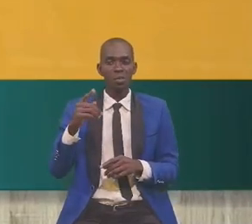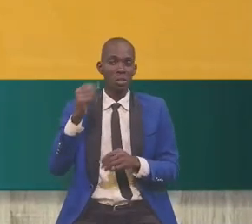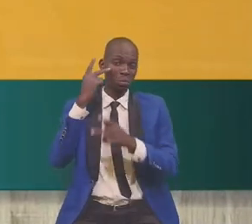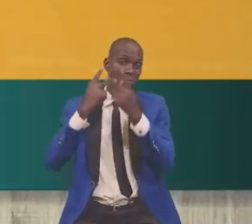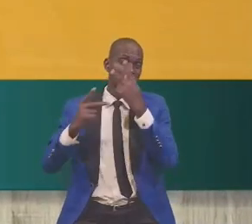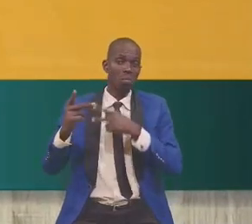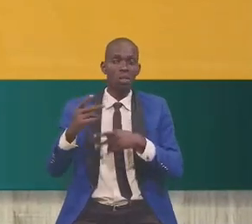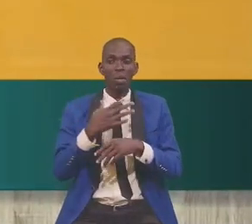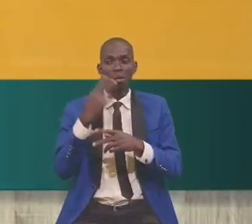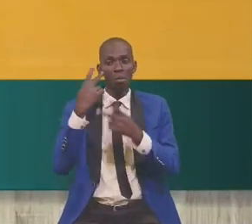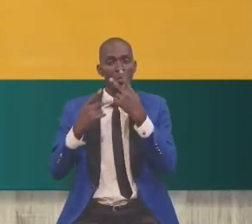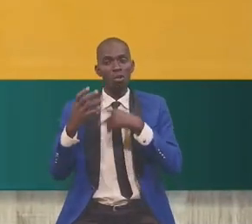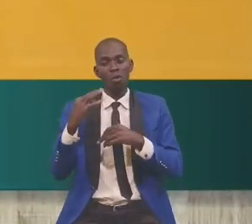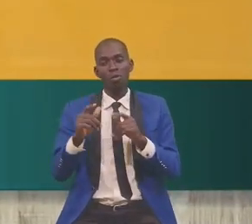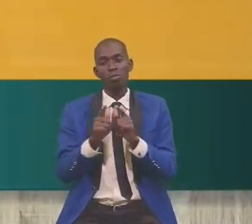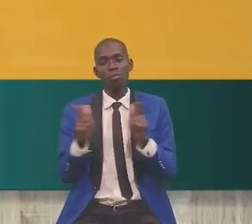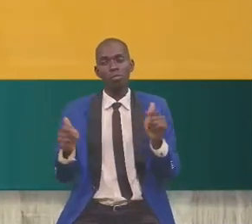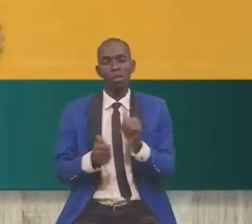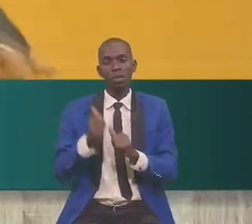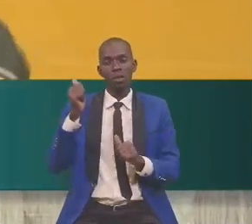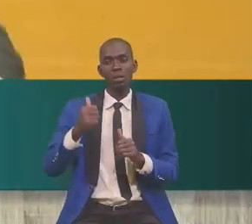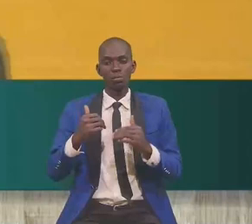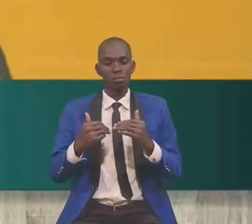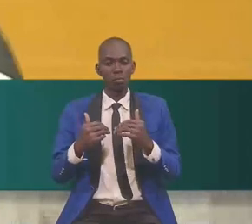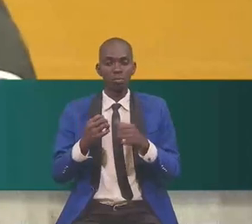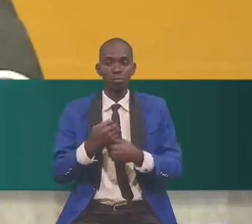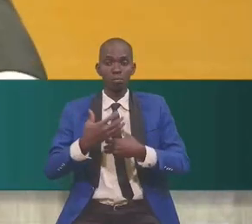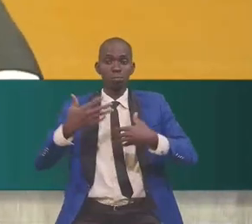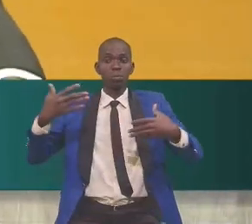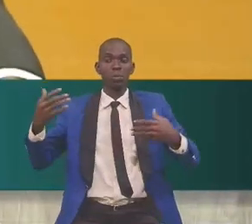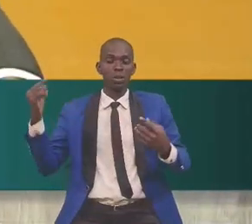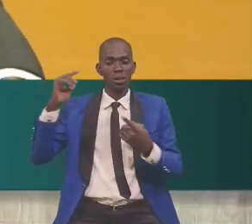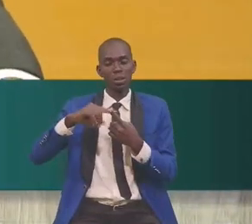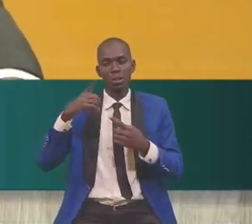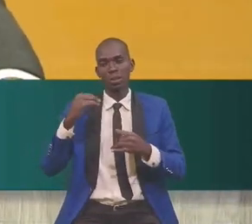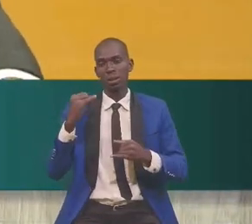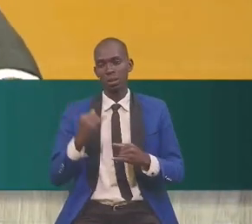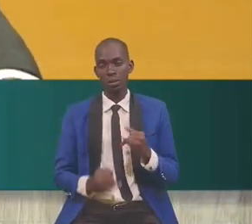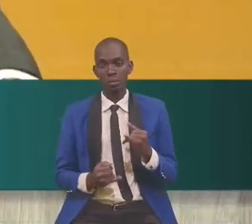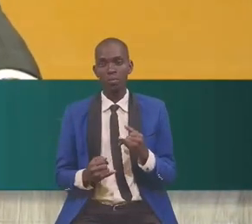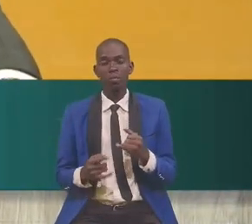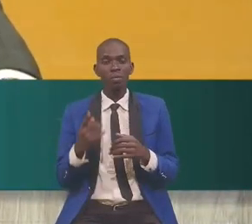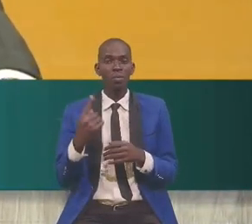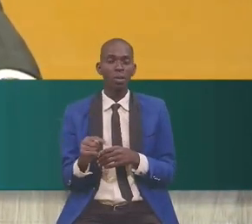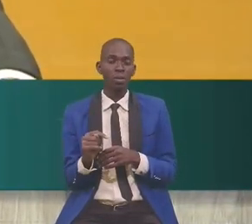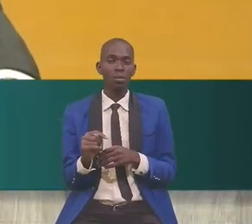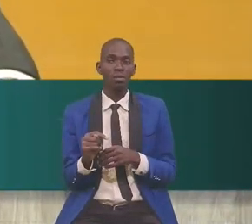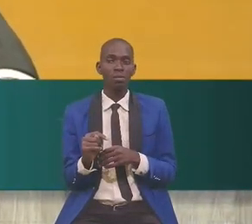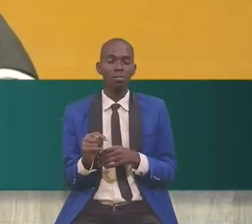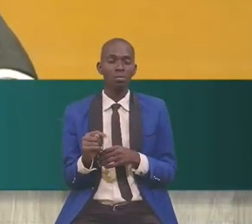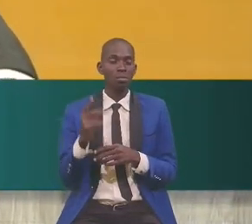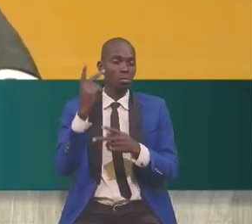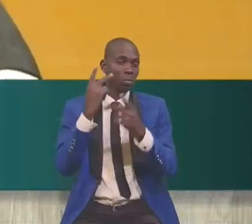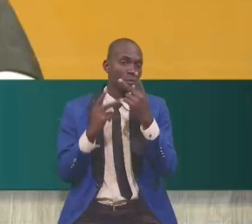la fin. La prédiction et la prophétie, par les prophètes, par les apôtres, par